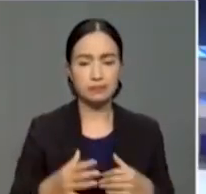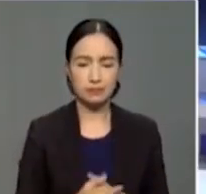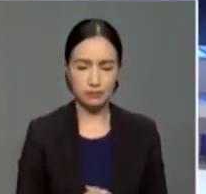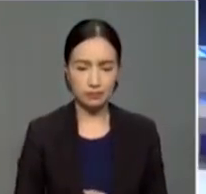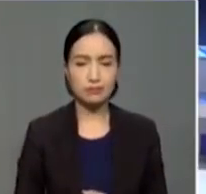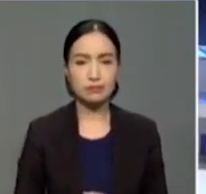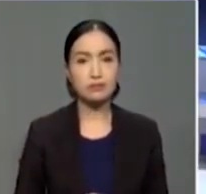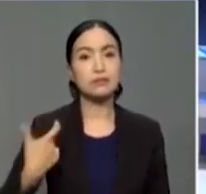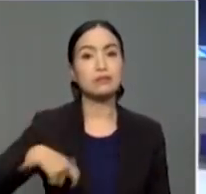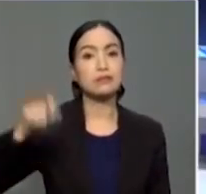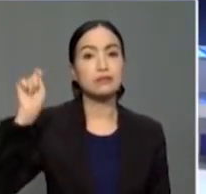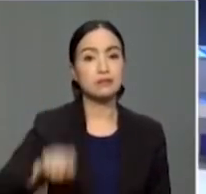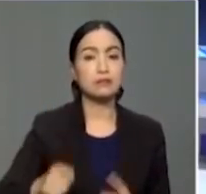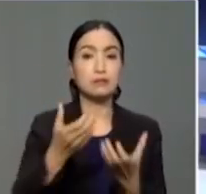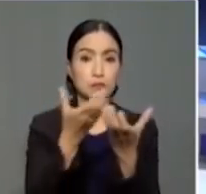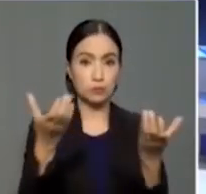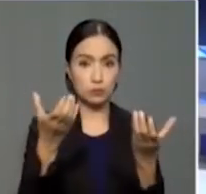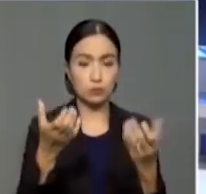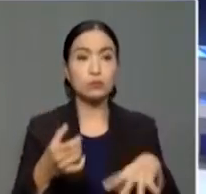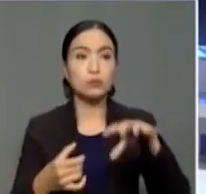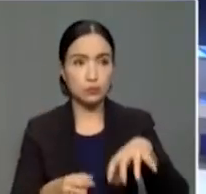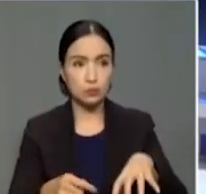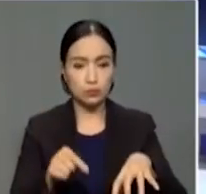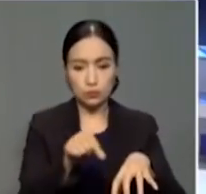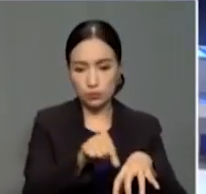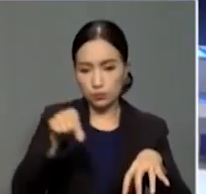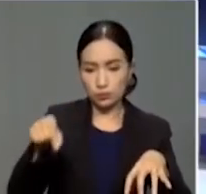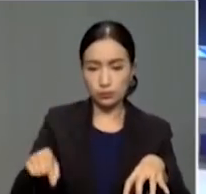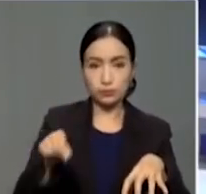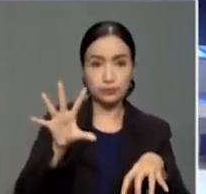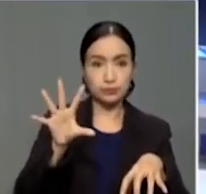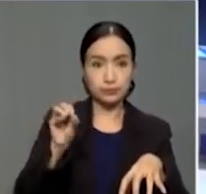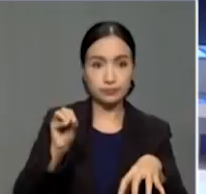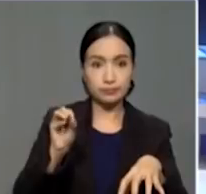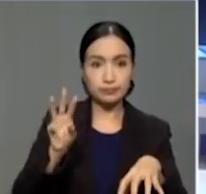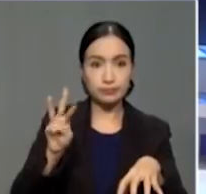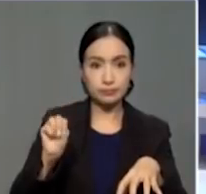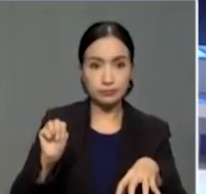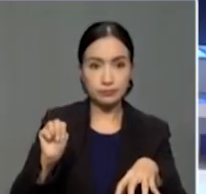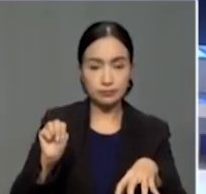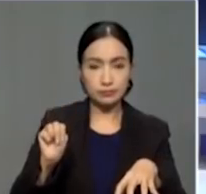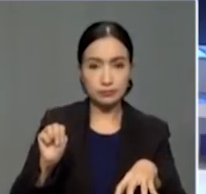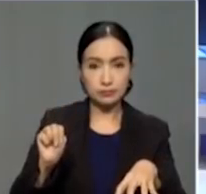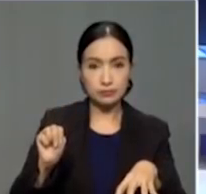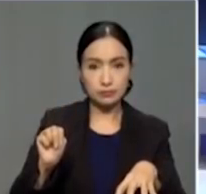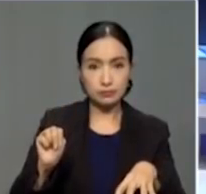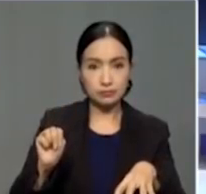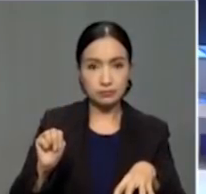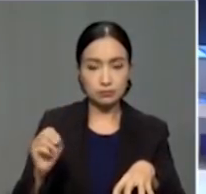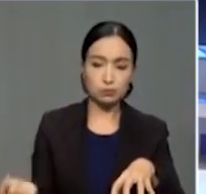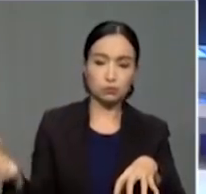ซึ่งที่บริเวณศาลรัฐธรรมนูญมีการกันพื้นที่รัศมี50เมตรด้วยนะฮะไม่ให้ประชาชนหรือผู้ไม่เกี่ยวข้องเนี่ยเข้าไปบริเวณนั้น